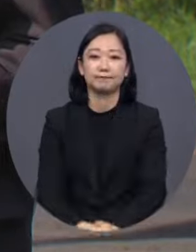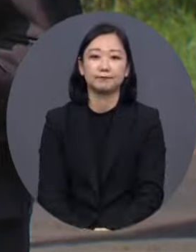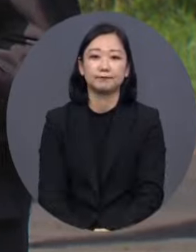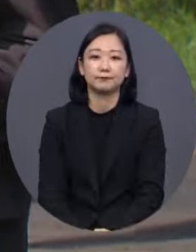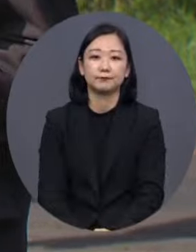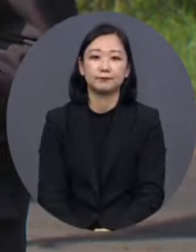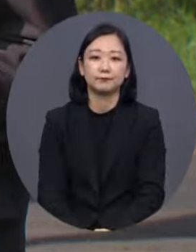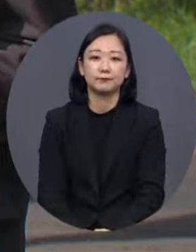있니다